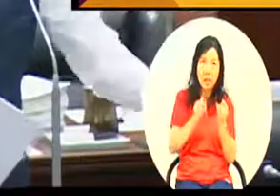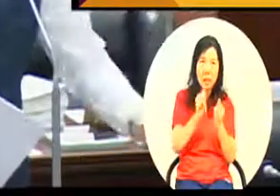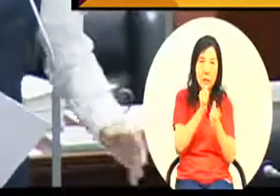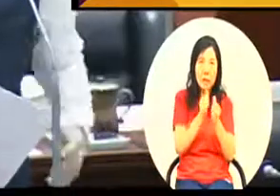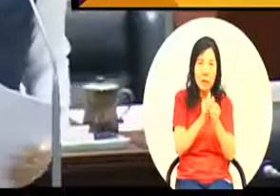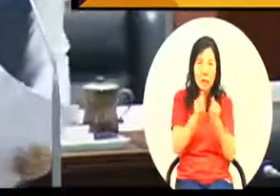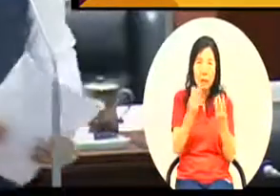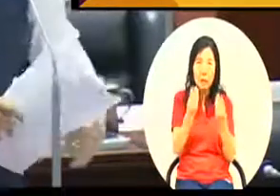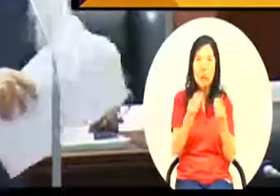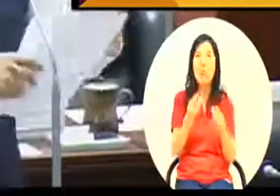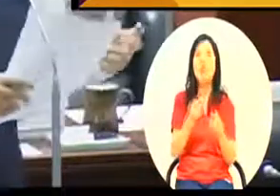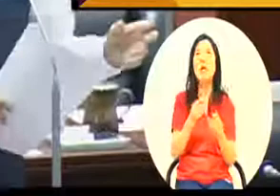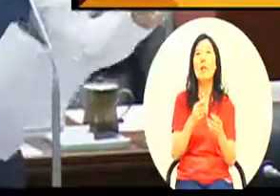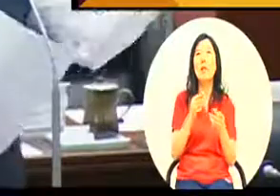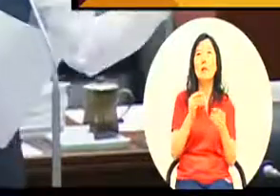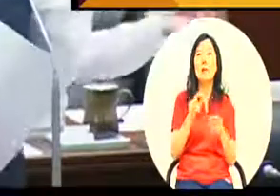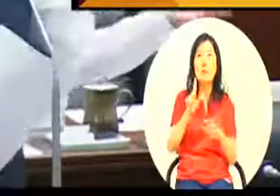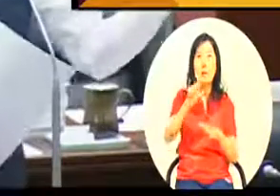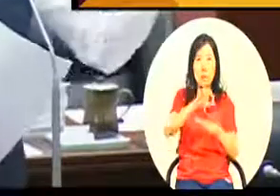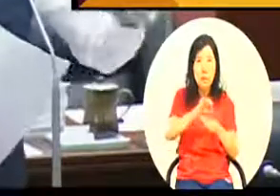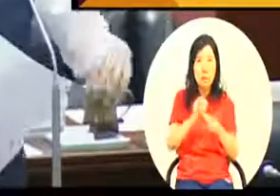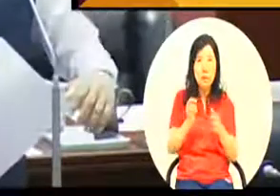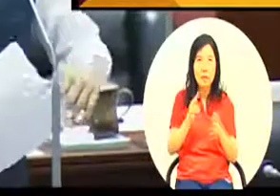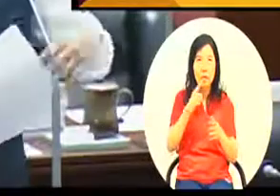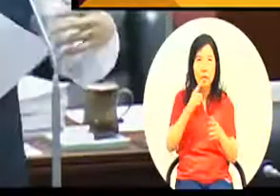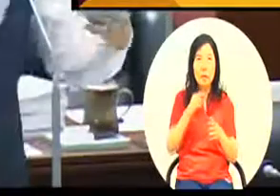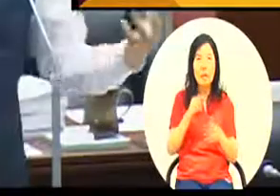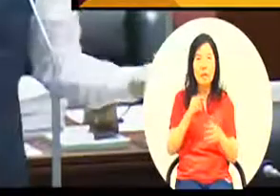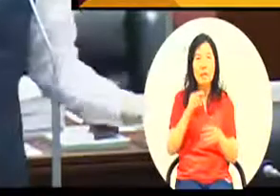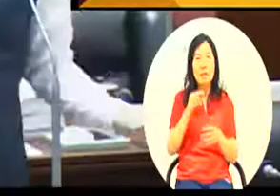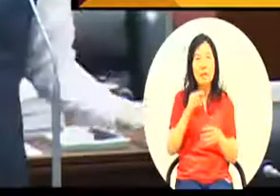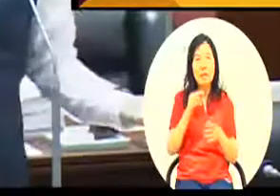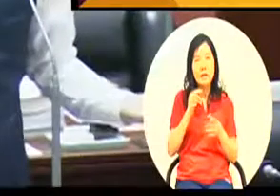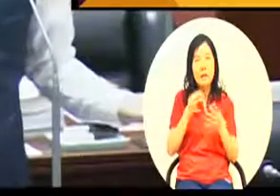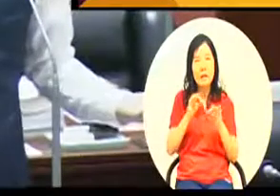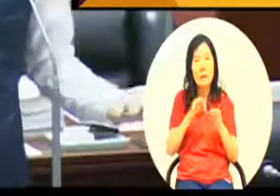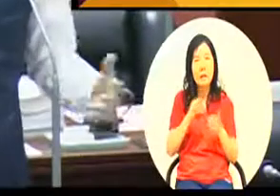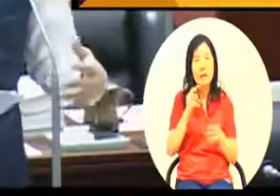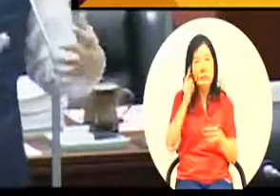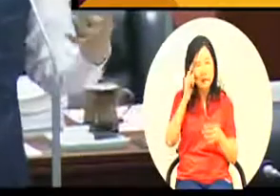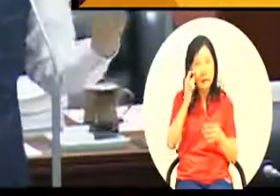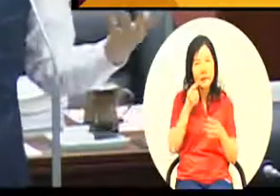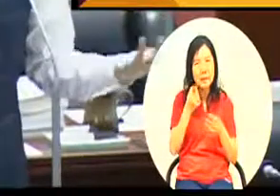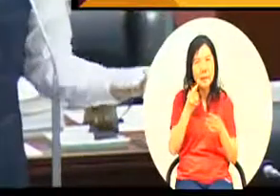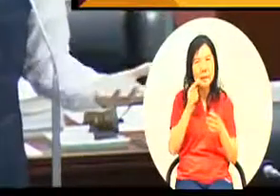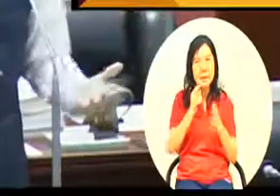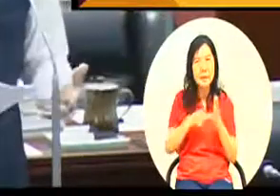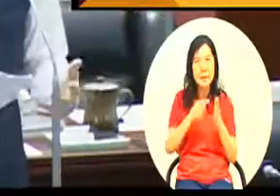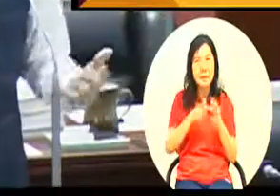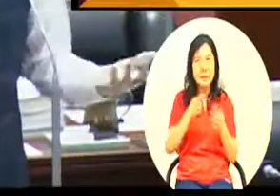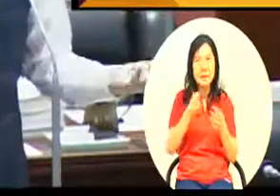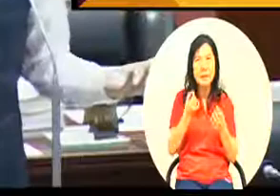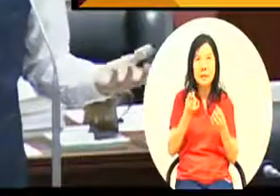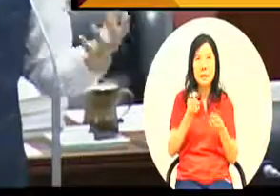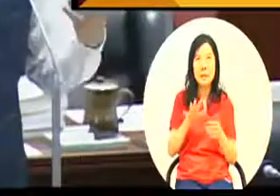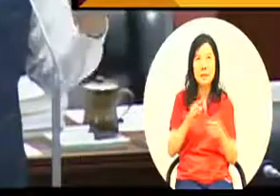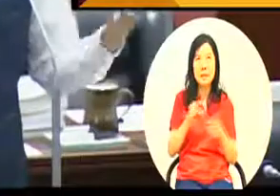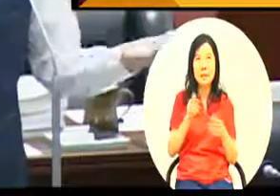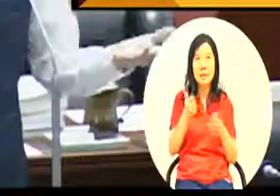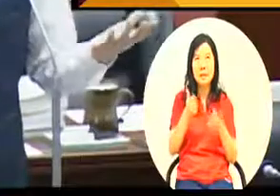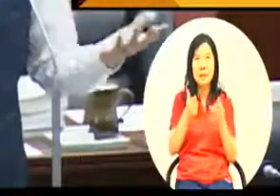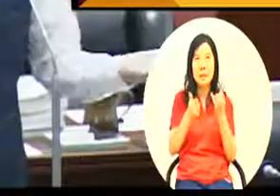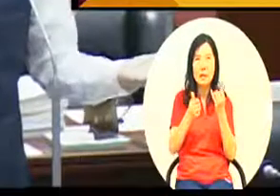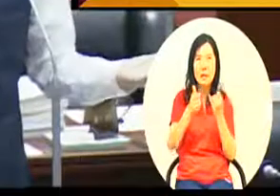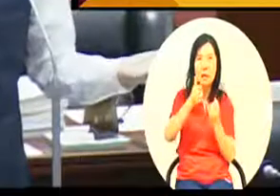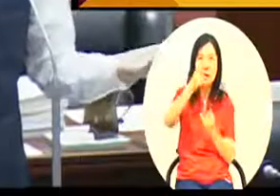都没有，是上课的时候偶尔带到一两句大概是这个观念， 教导小朋友是性别平等，不要有男尊女卑